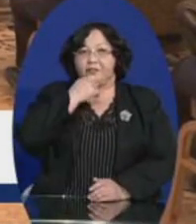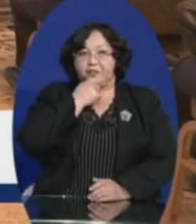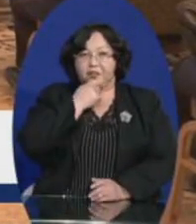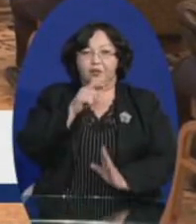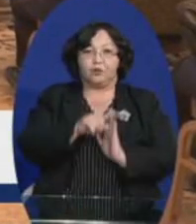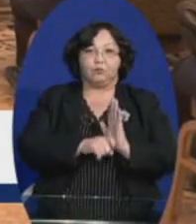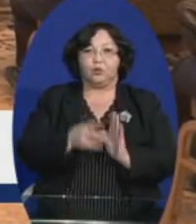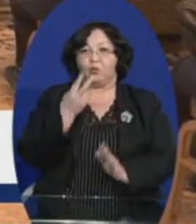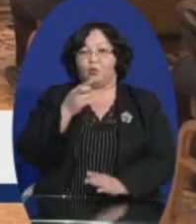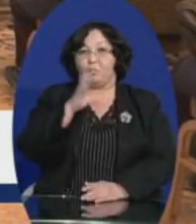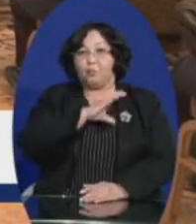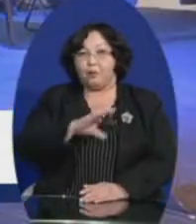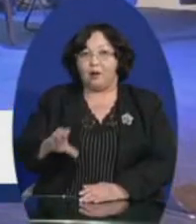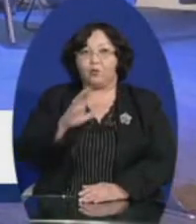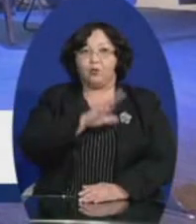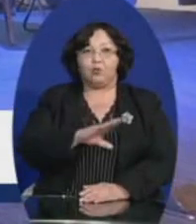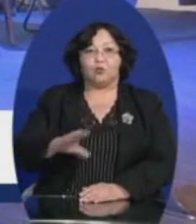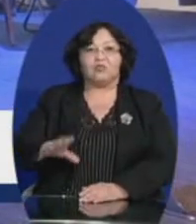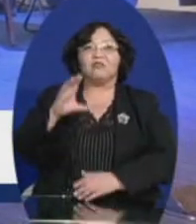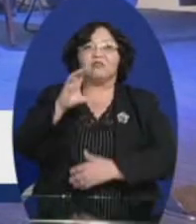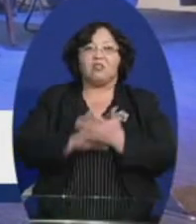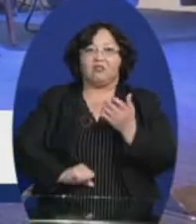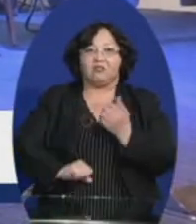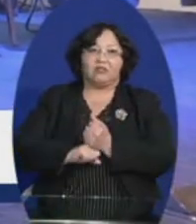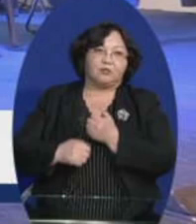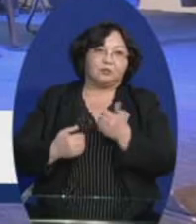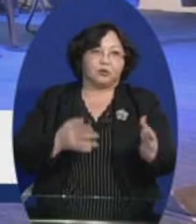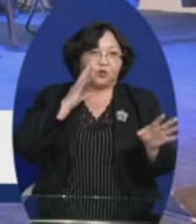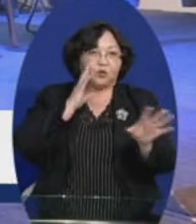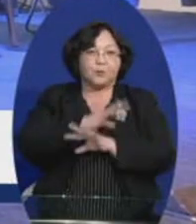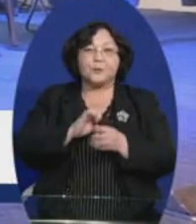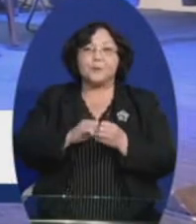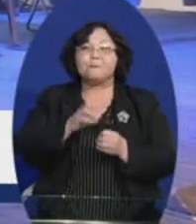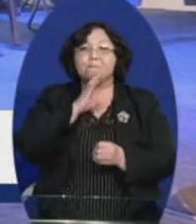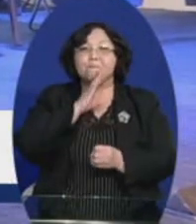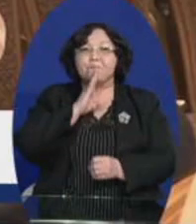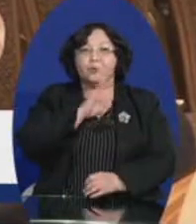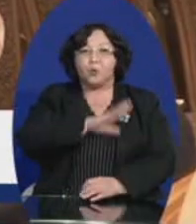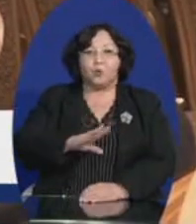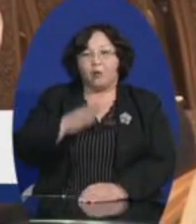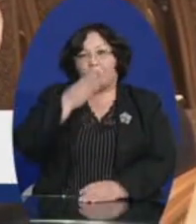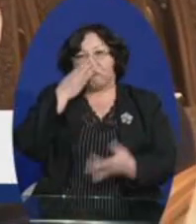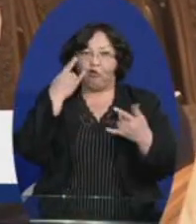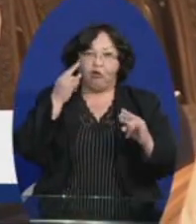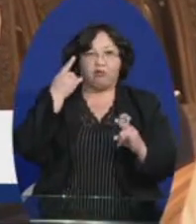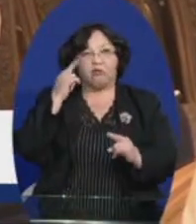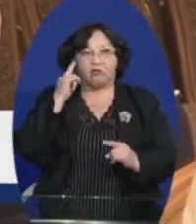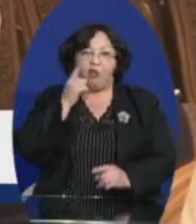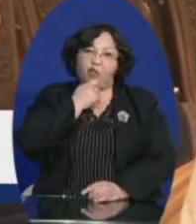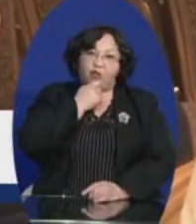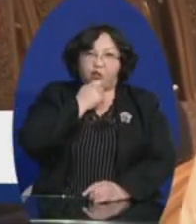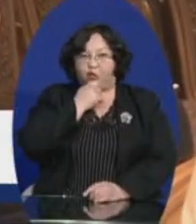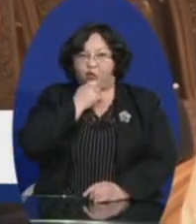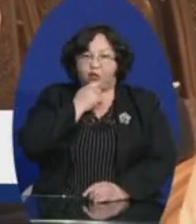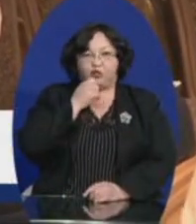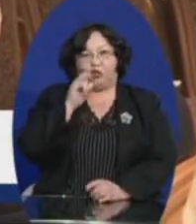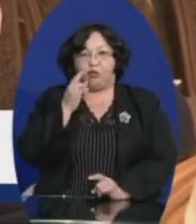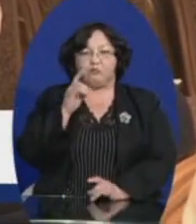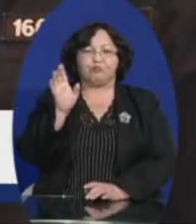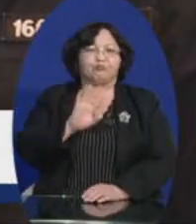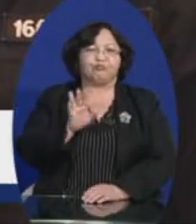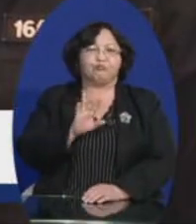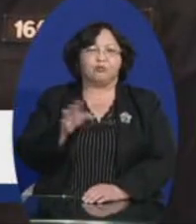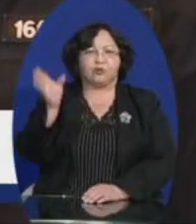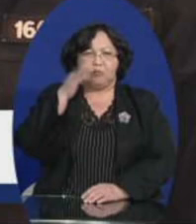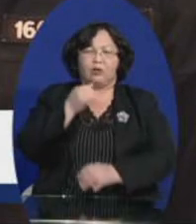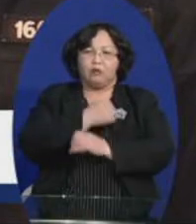нэгдсэн үндэсний байгууллагын хүүхдийн сангийн дэмжлэгтэйгээр хэрэгжүүлэх гэж байна. Шүглийг хүүхдүүд тоглоом бус тусламж дуудах дохио гэж ойлгох. Харин томчууд шүглийн